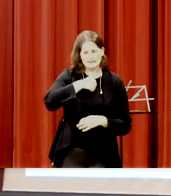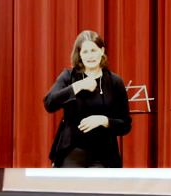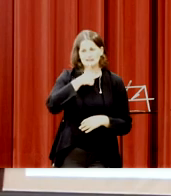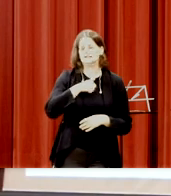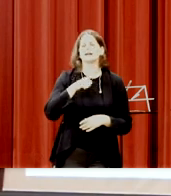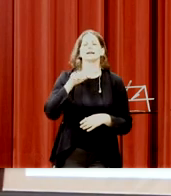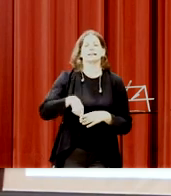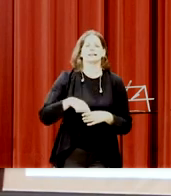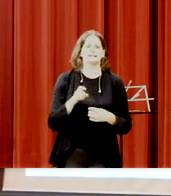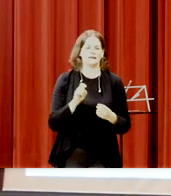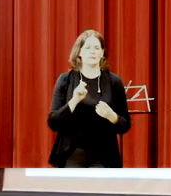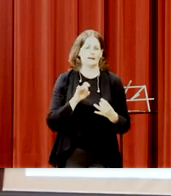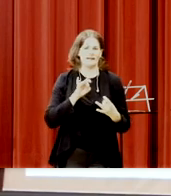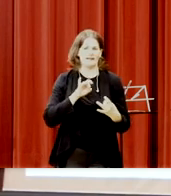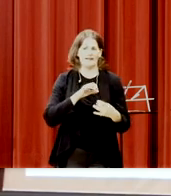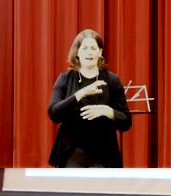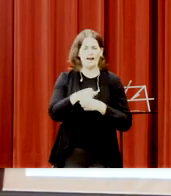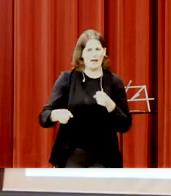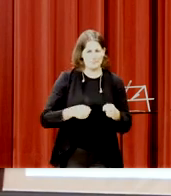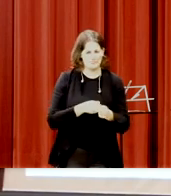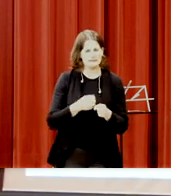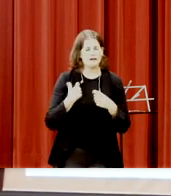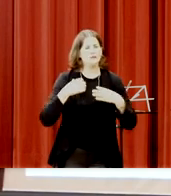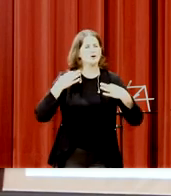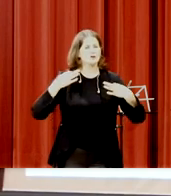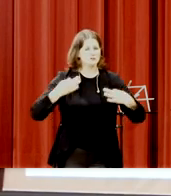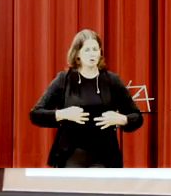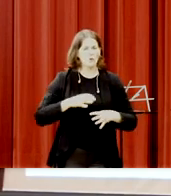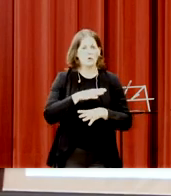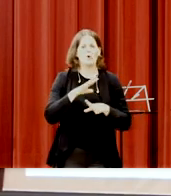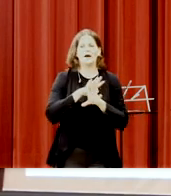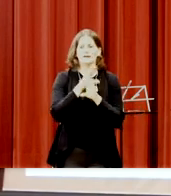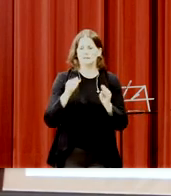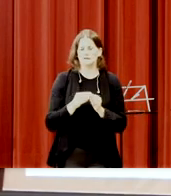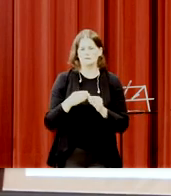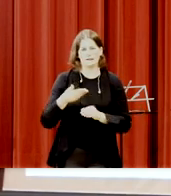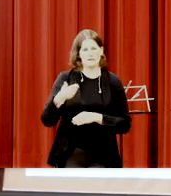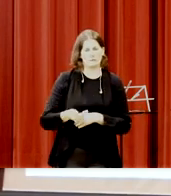aquesta, recordar que entre la infraestructura i